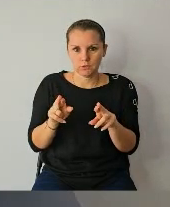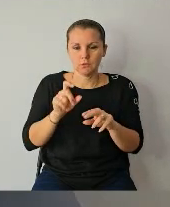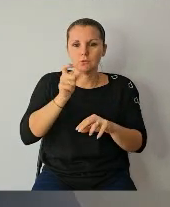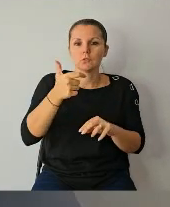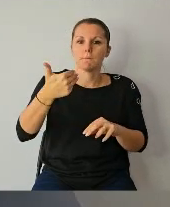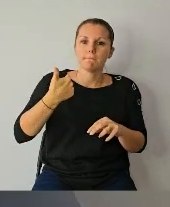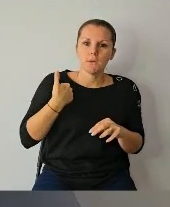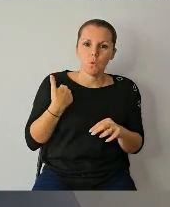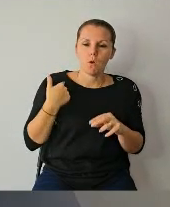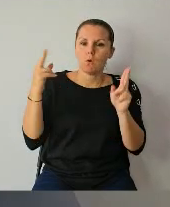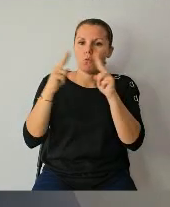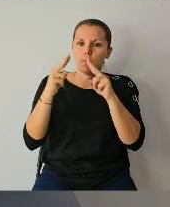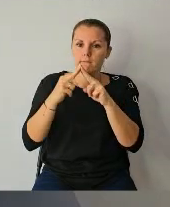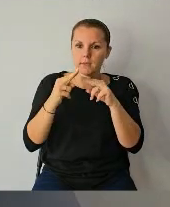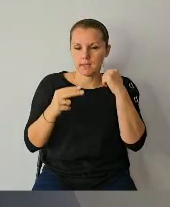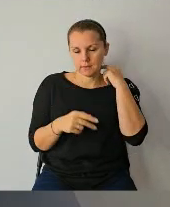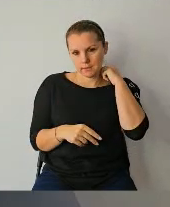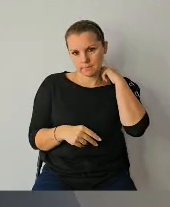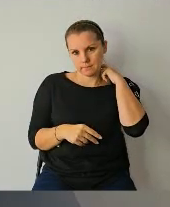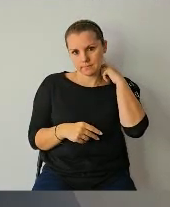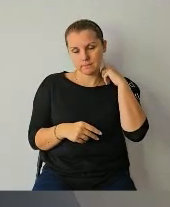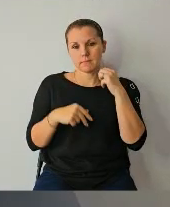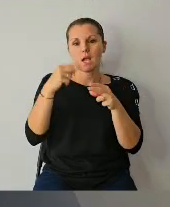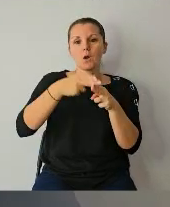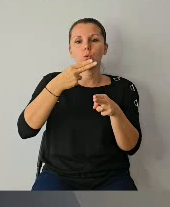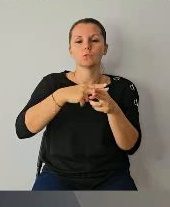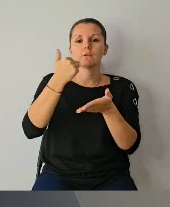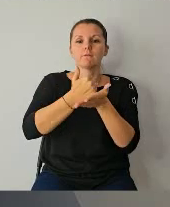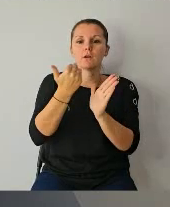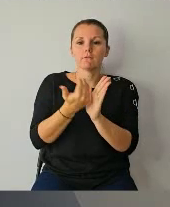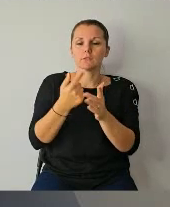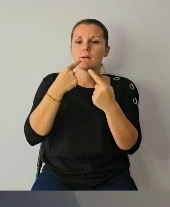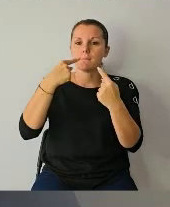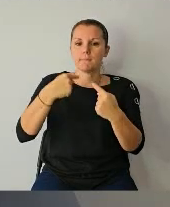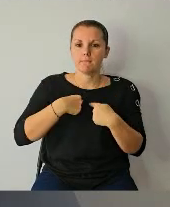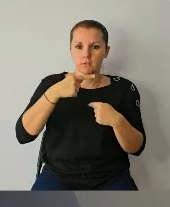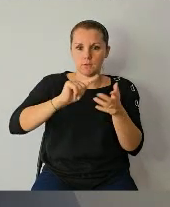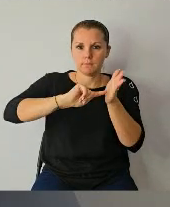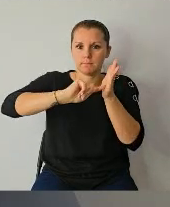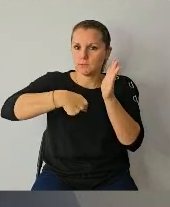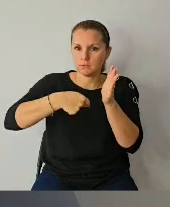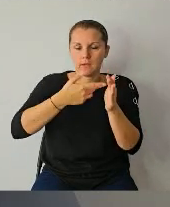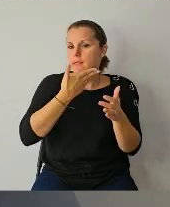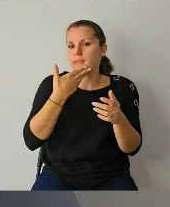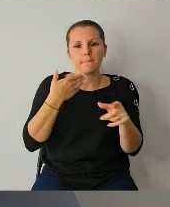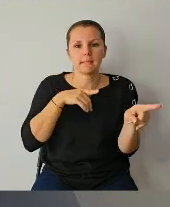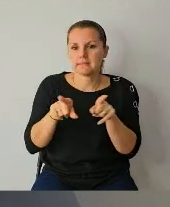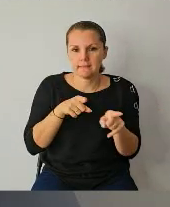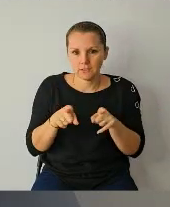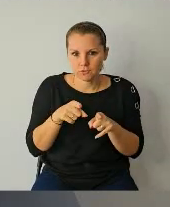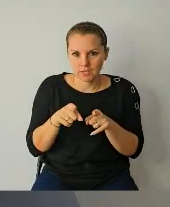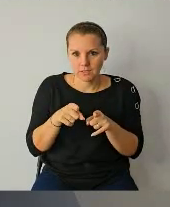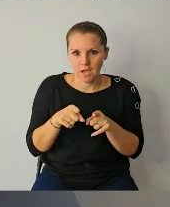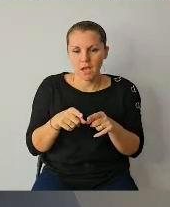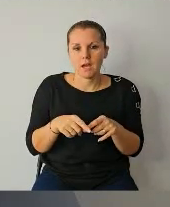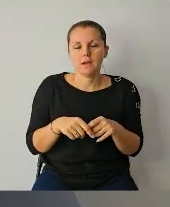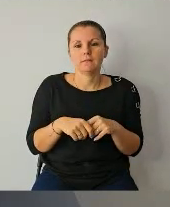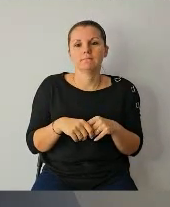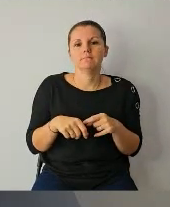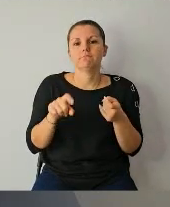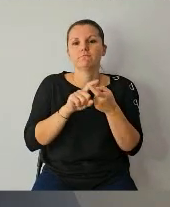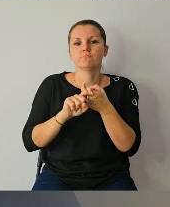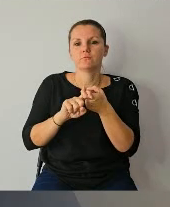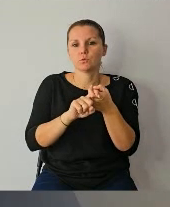było uzgadniane. Natomiast Urząd Wojewódzki powiedział, że ten przecinek dla nich nie ma takiego znaczenia. W związku z